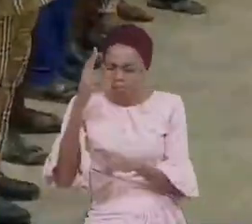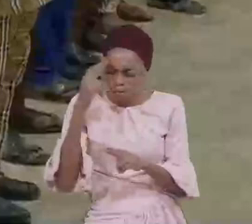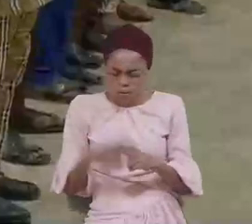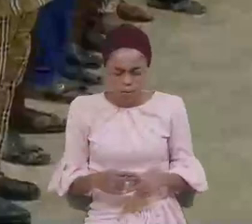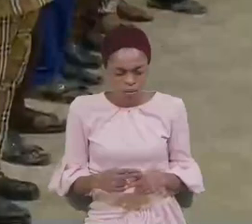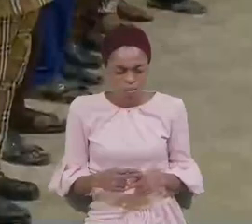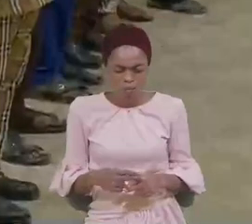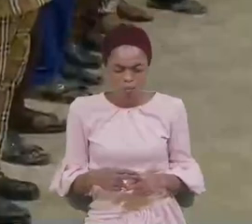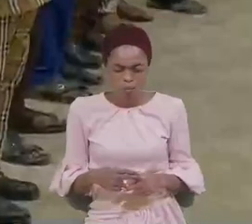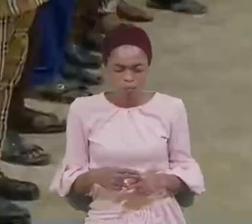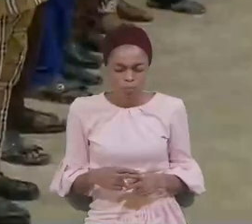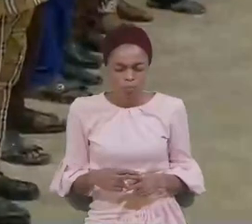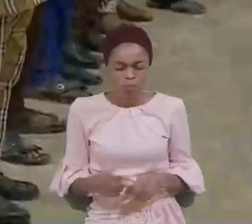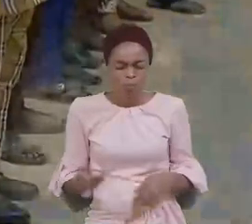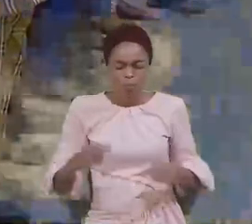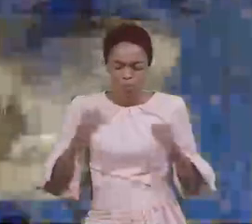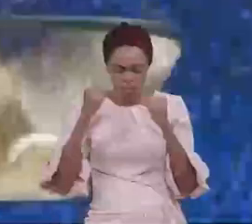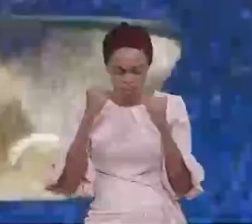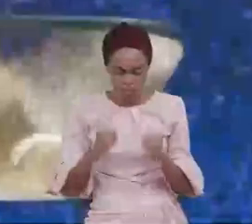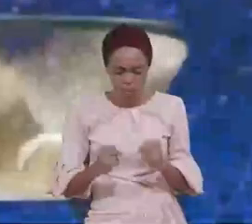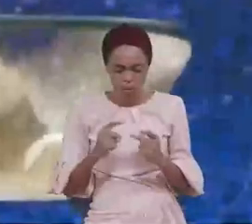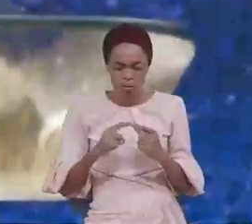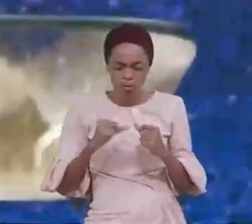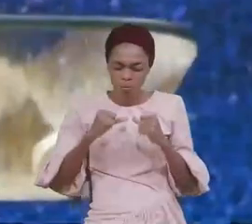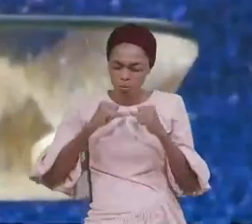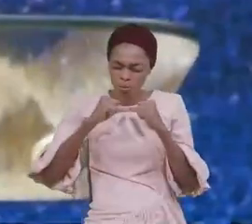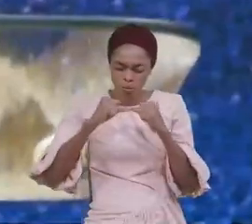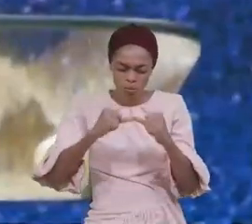Jésus-Christ, la force pour